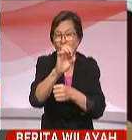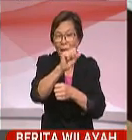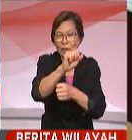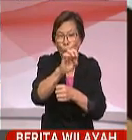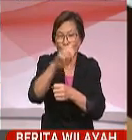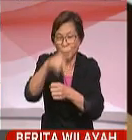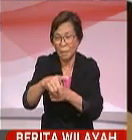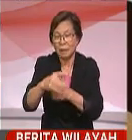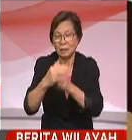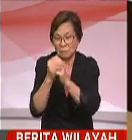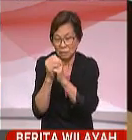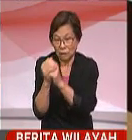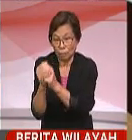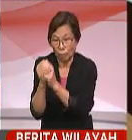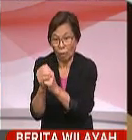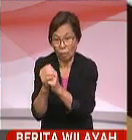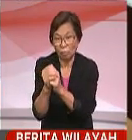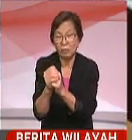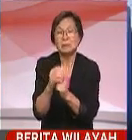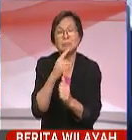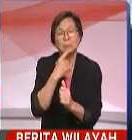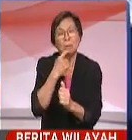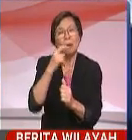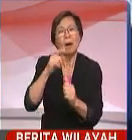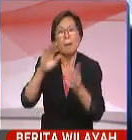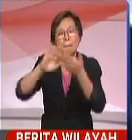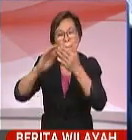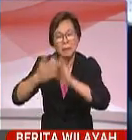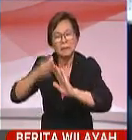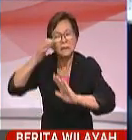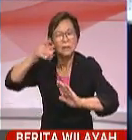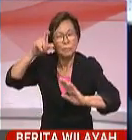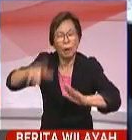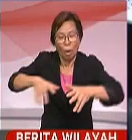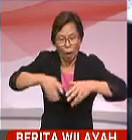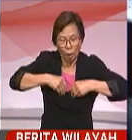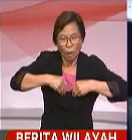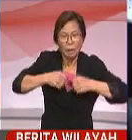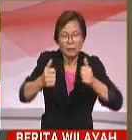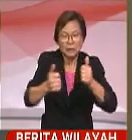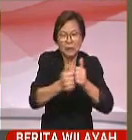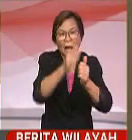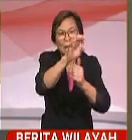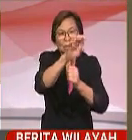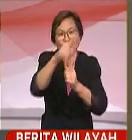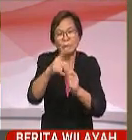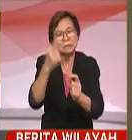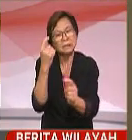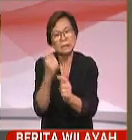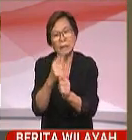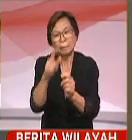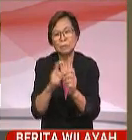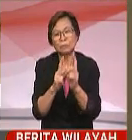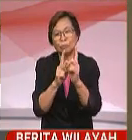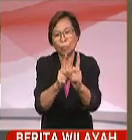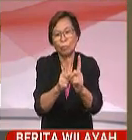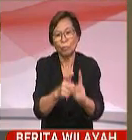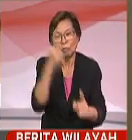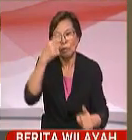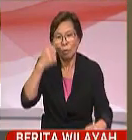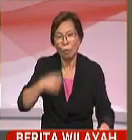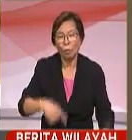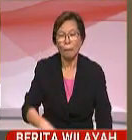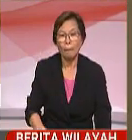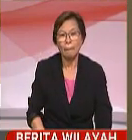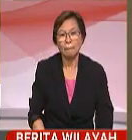Dato' Sebastian berkata masyarakat harus akur dengan SOP yang ditetapkan. This will not be possible for many of